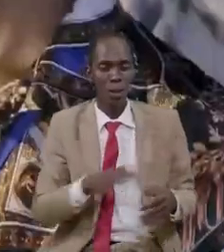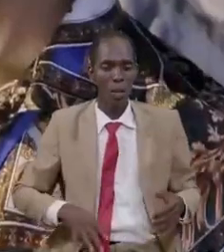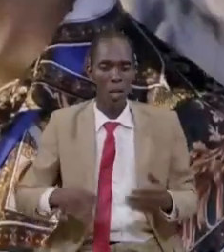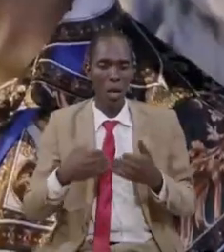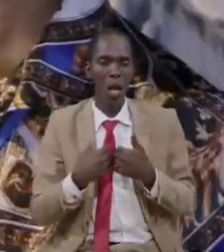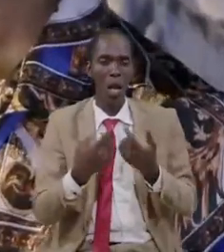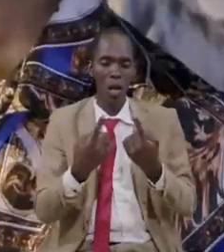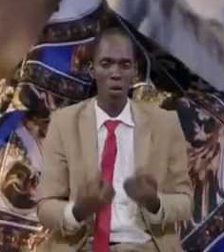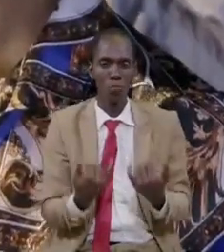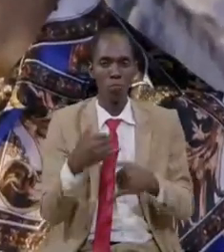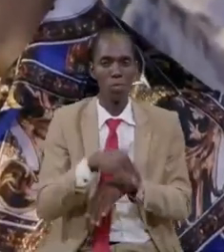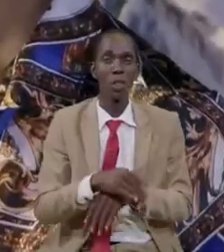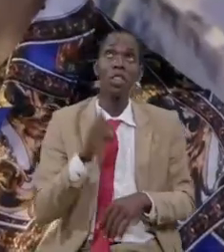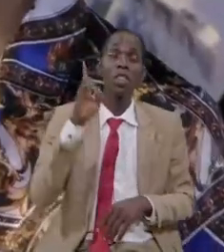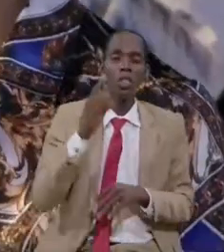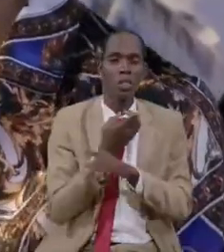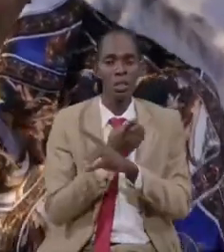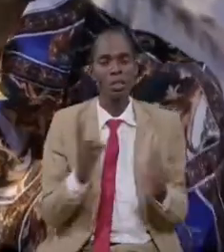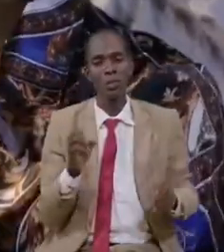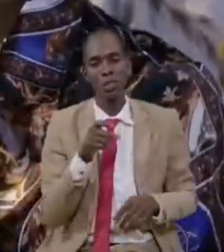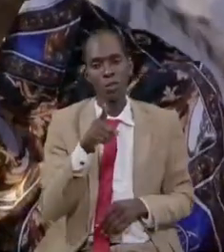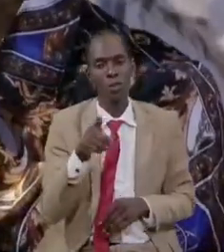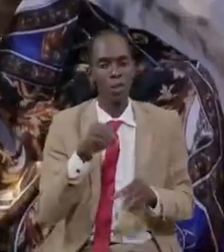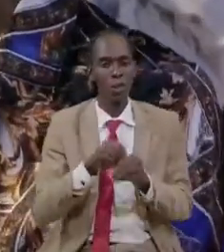Il te délivre. Amen.